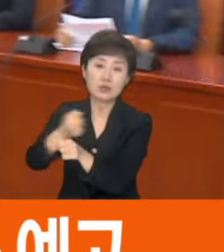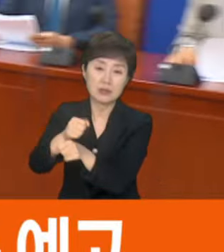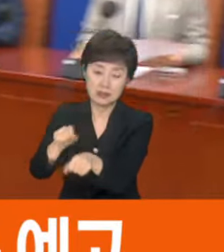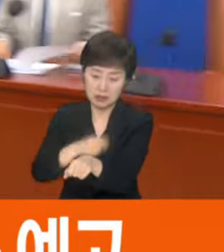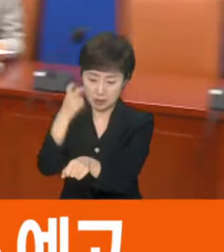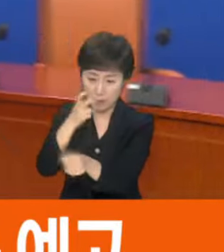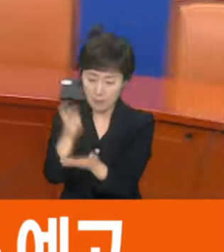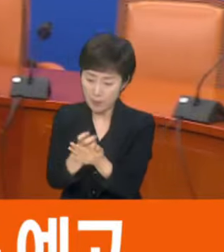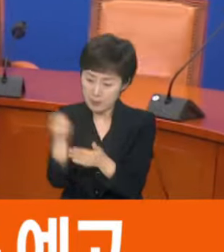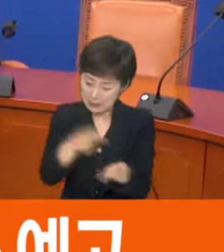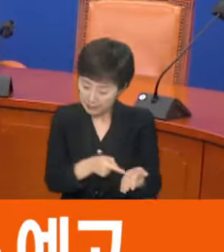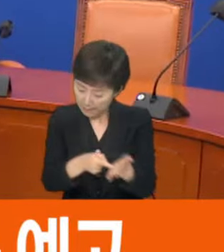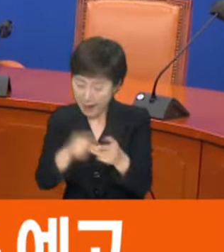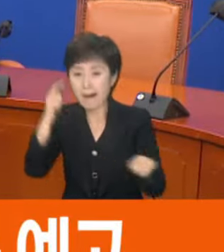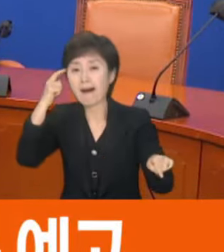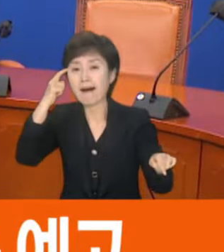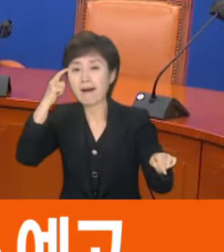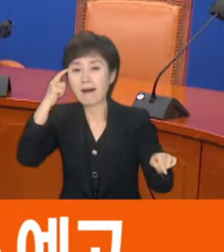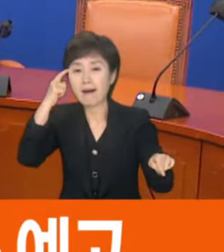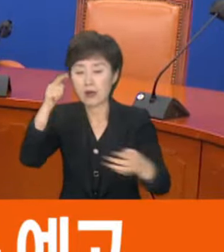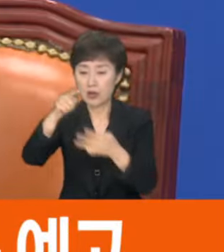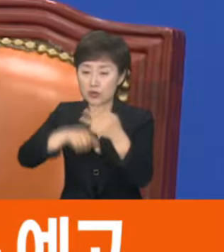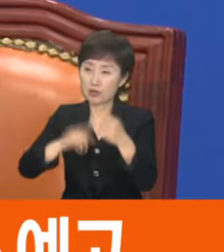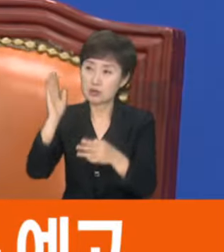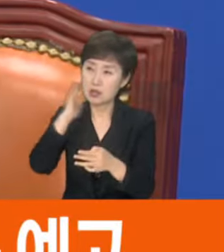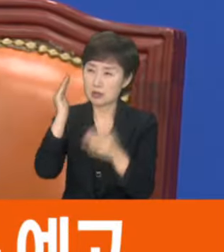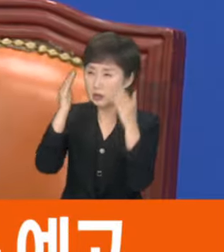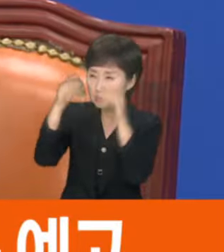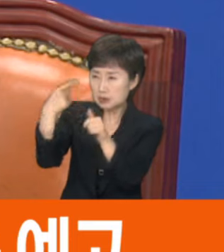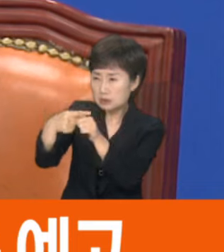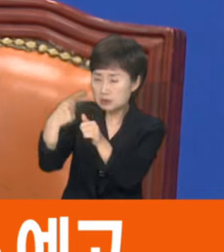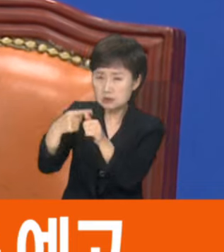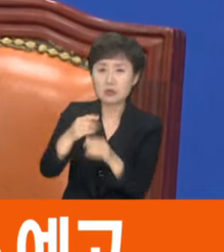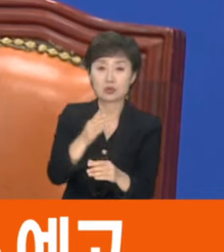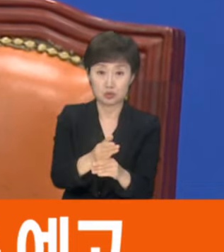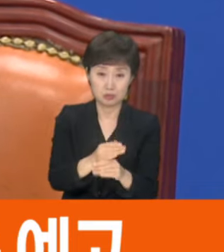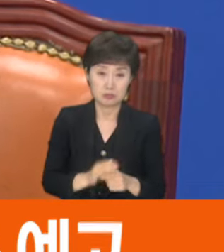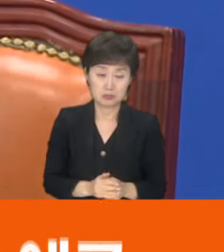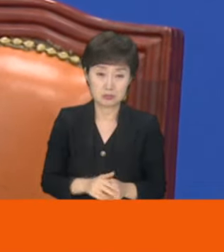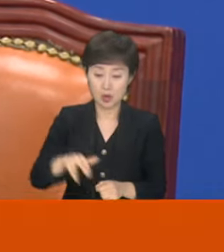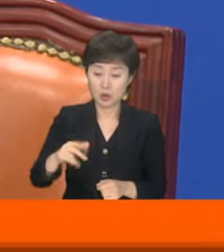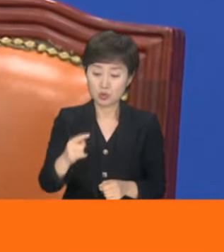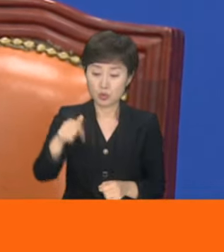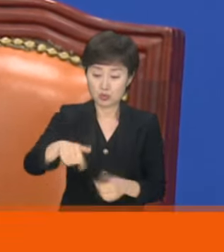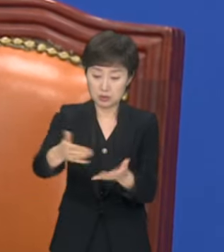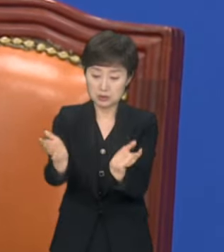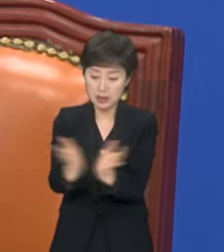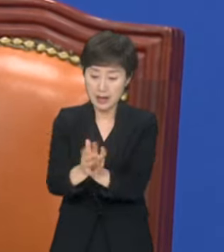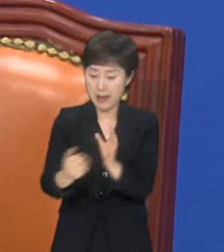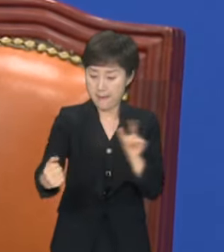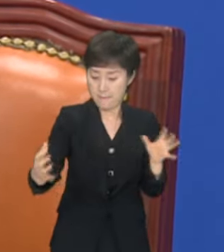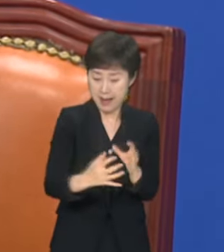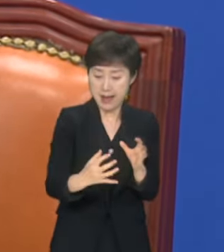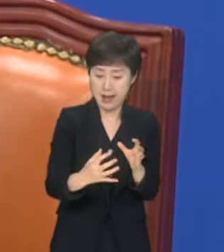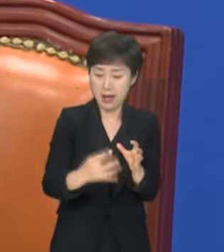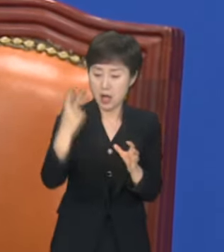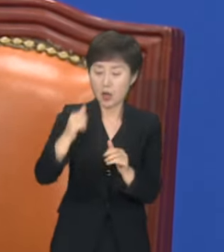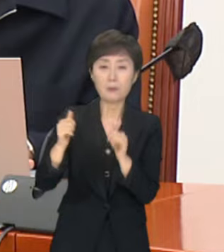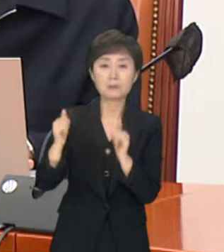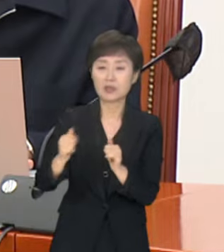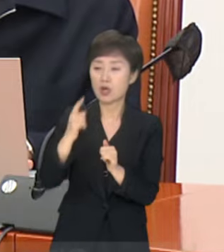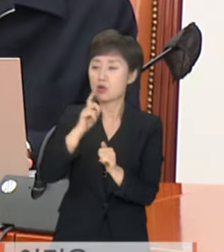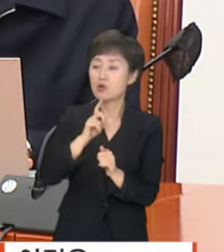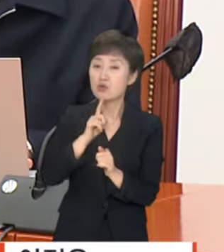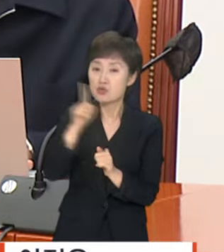등도 재발의하는 등 윤 대통령을 겨냥한 집중 공세를 예고했고요. 조국 혁신당과 힘을 합쳐 검찰의 수사